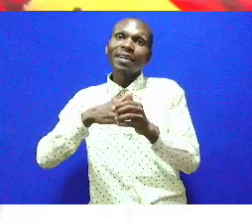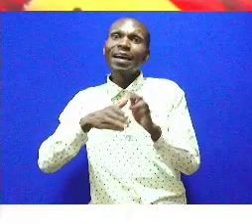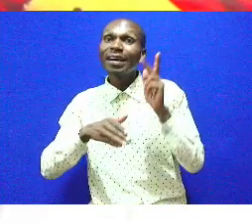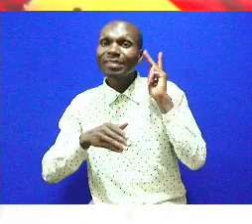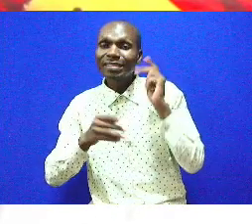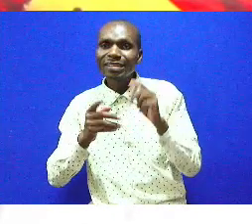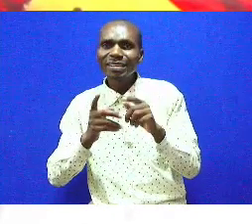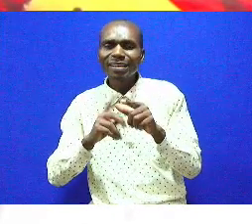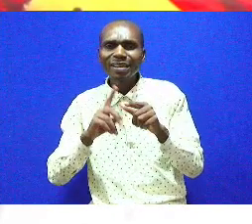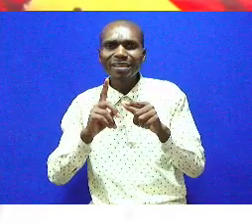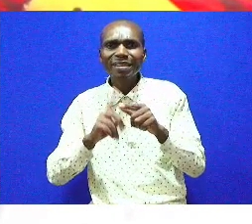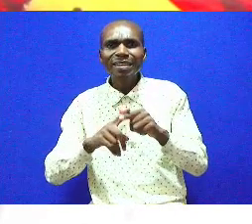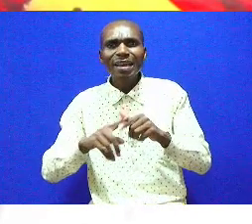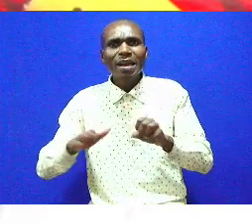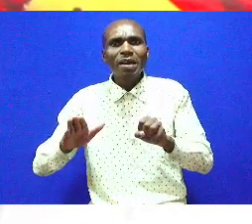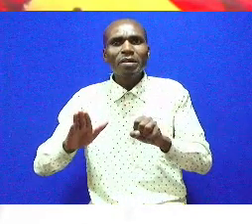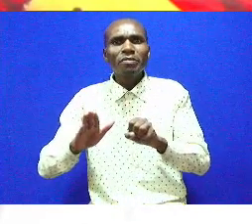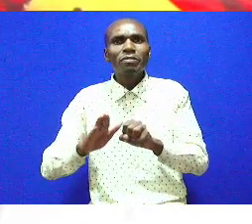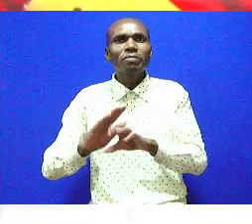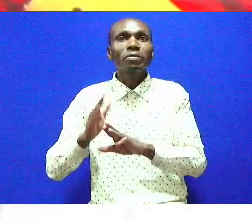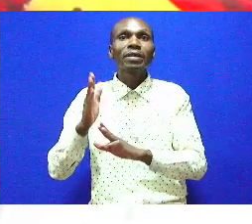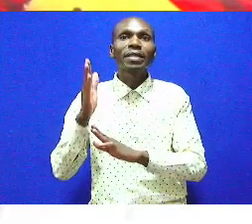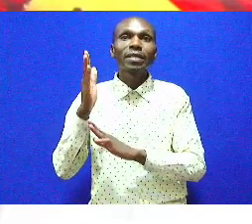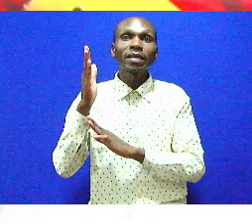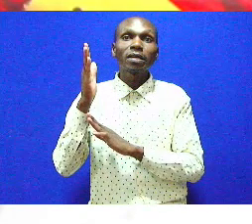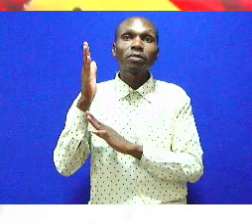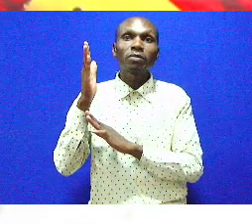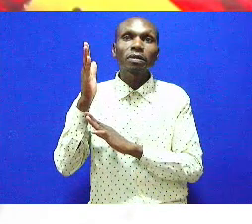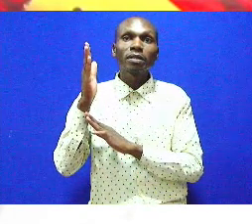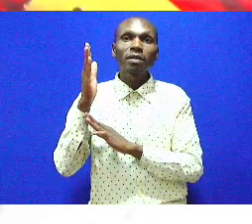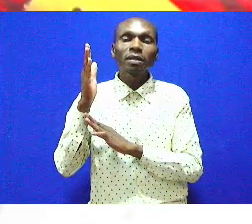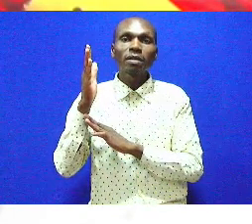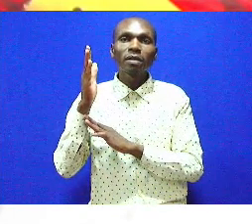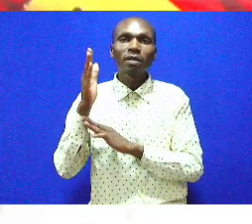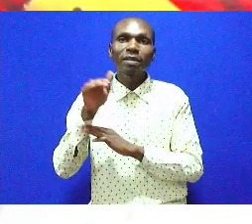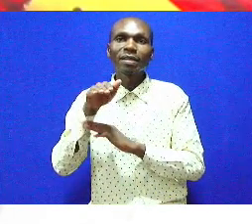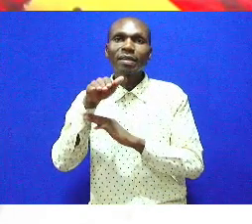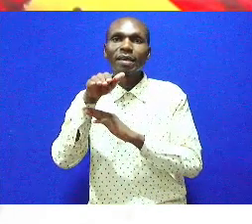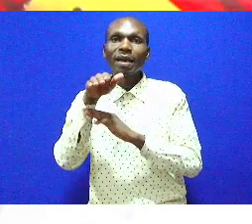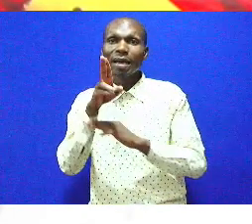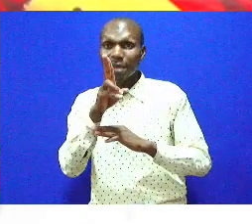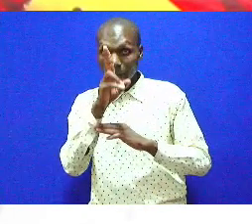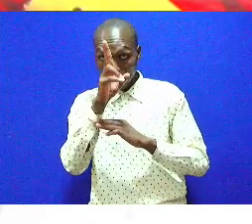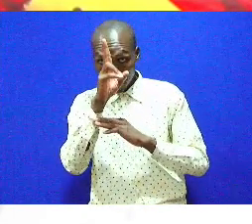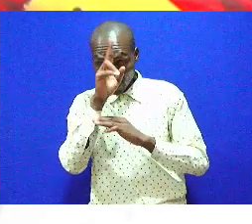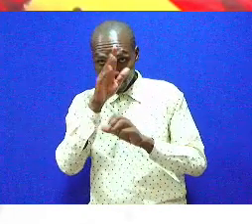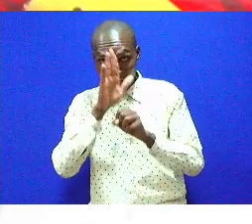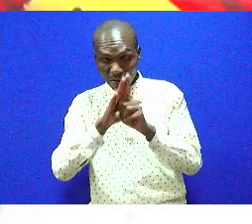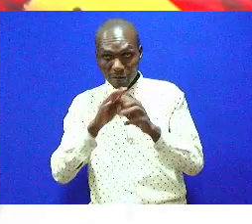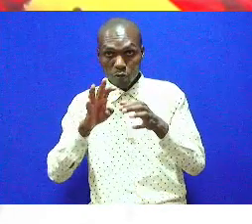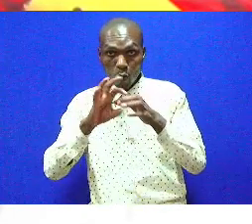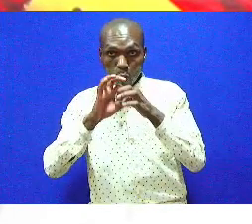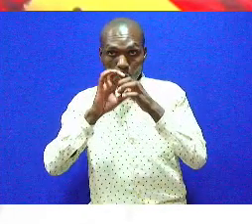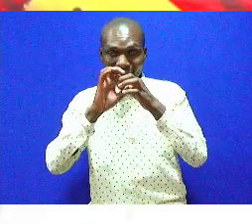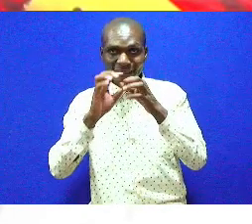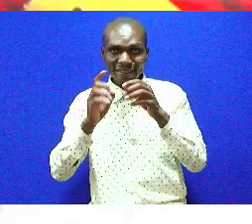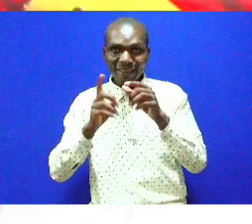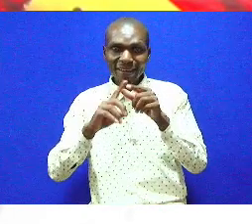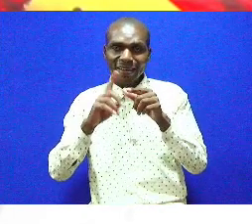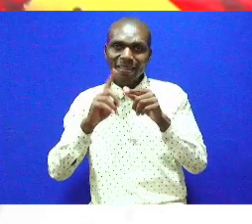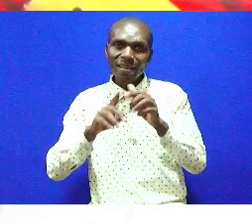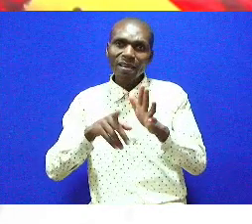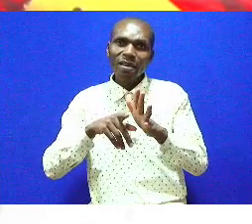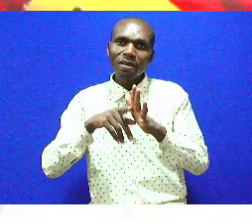go arachi gutinya obulindi wekerengo kiguru. Asabuli ya abanya nyimbo bonsi kubuatirina asabuli. Sikirenga yoko